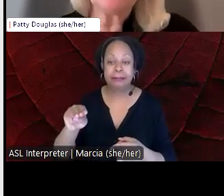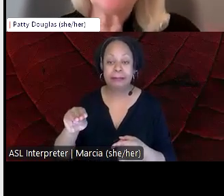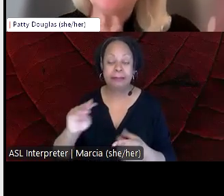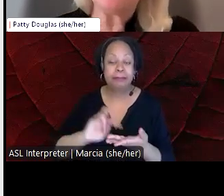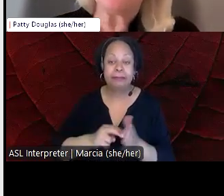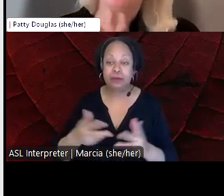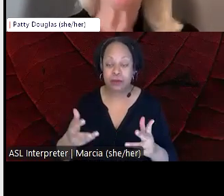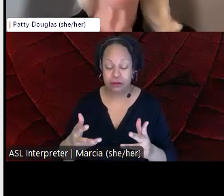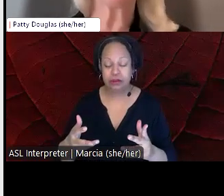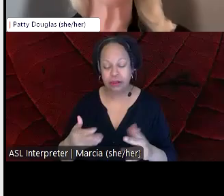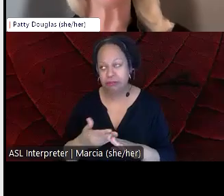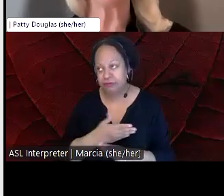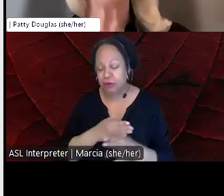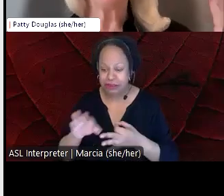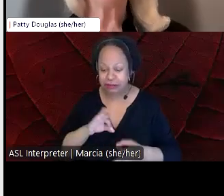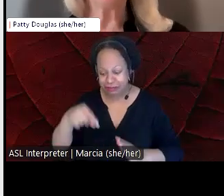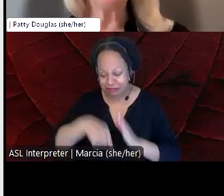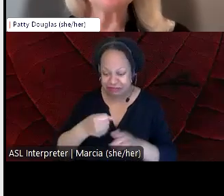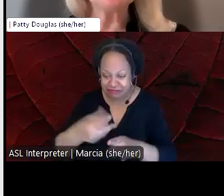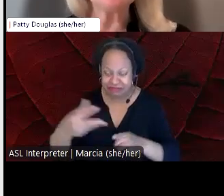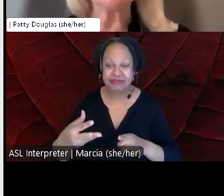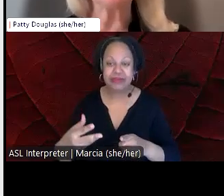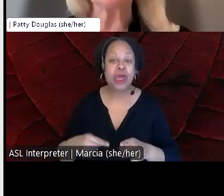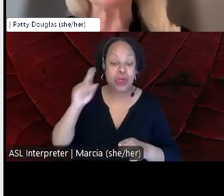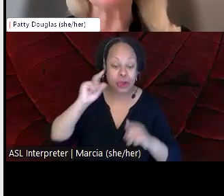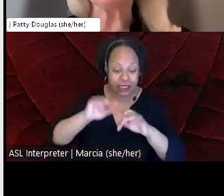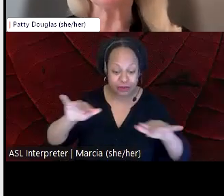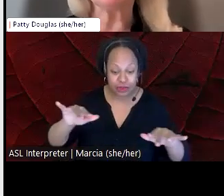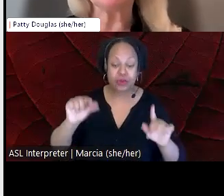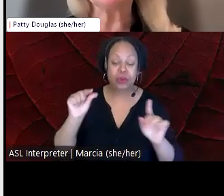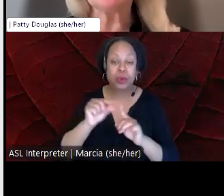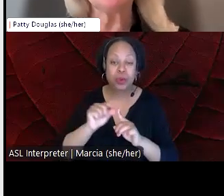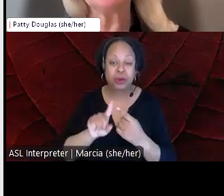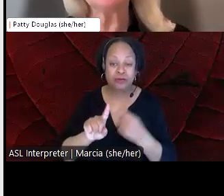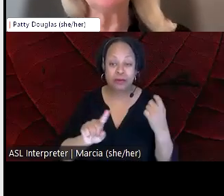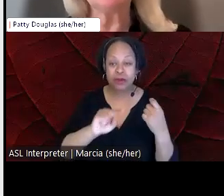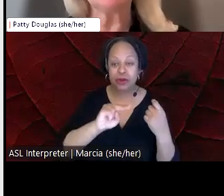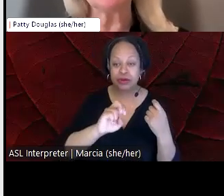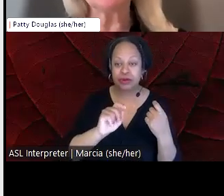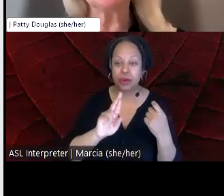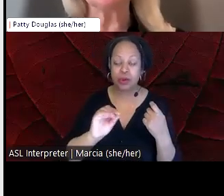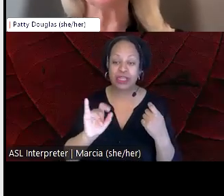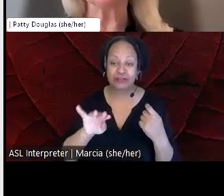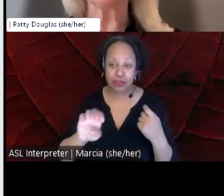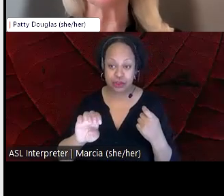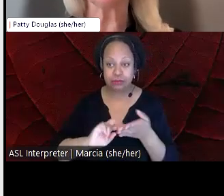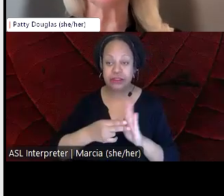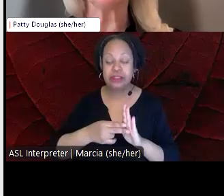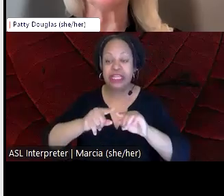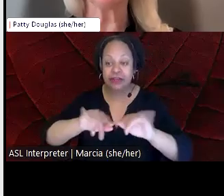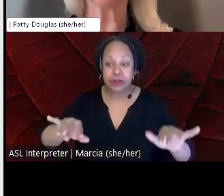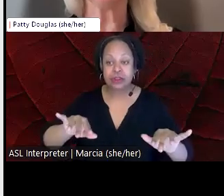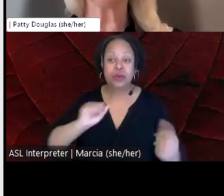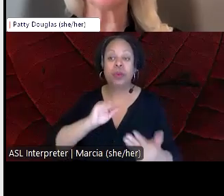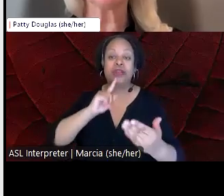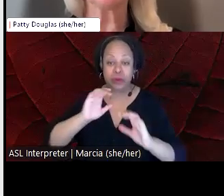suivant. Alors, le paradigme de la pathologie dit que la neurodivergence envoie à diverses